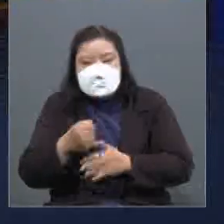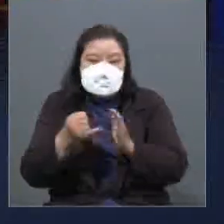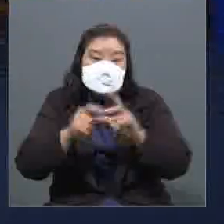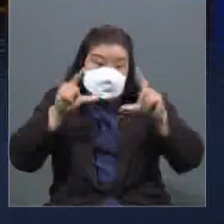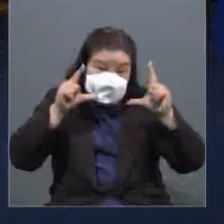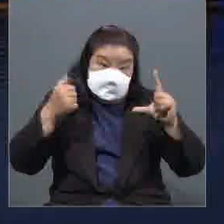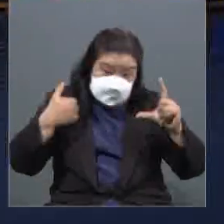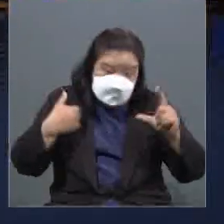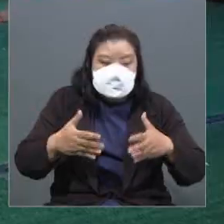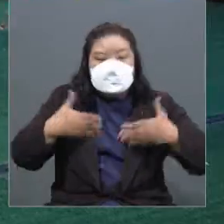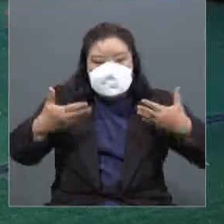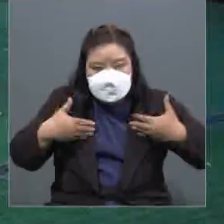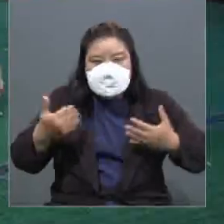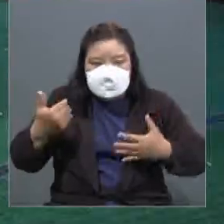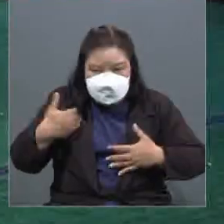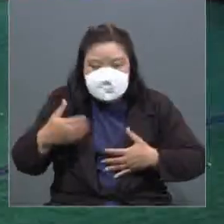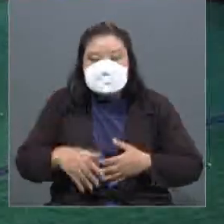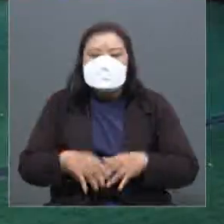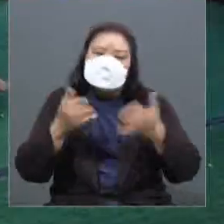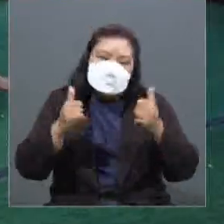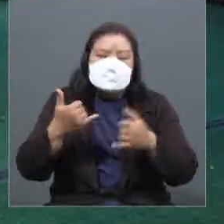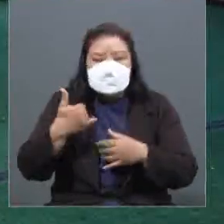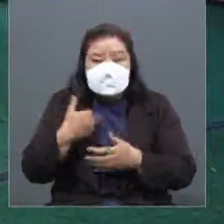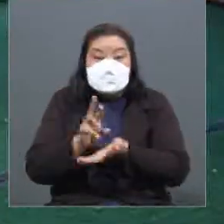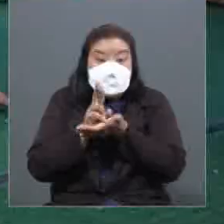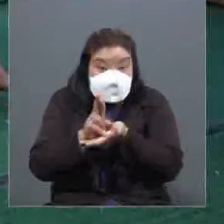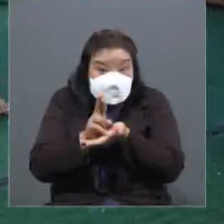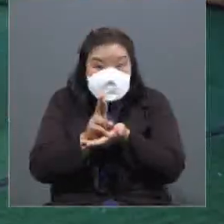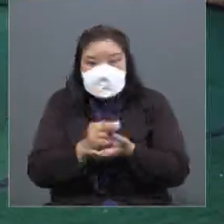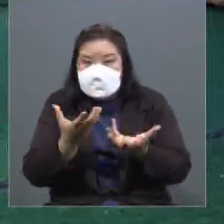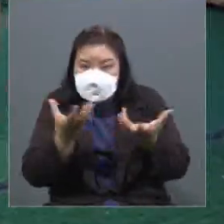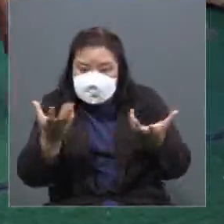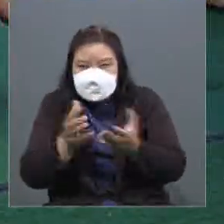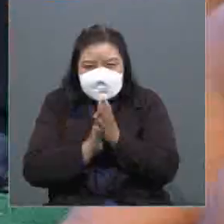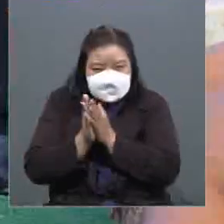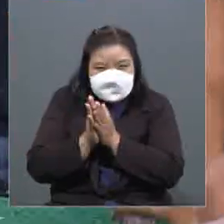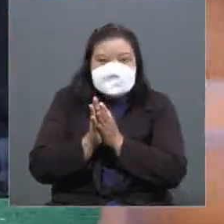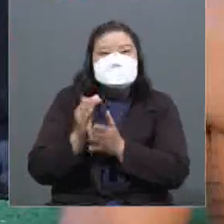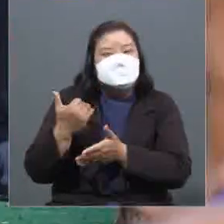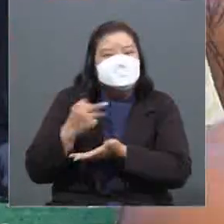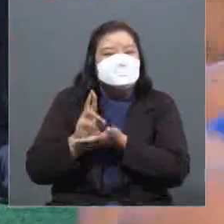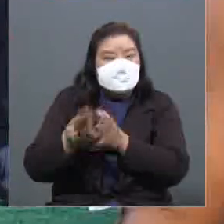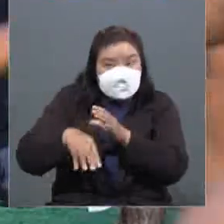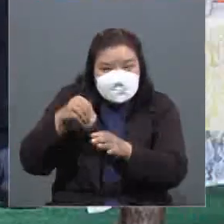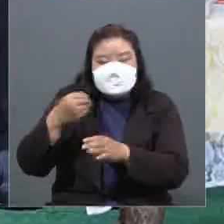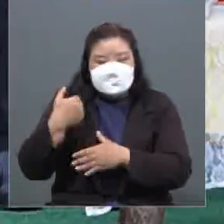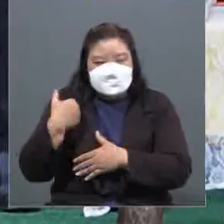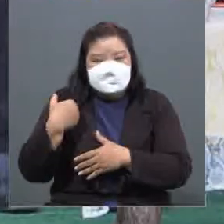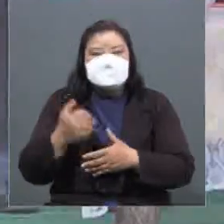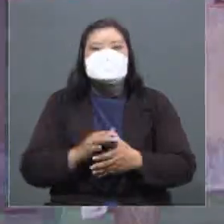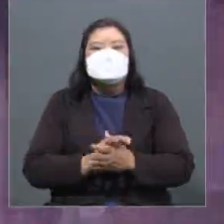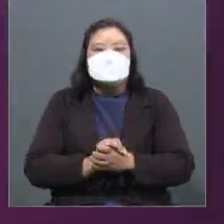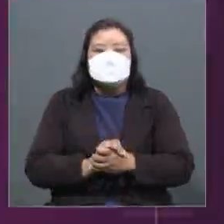ามกิจกรรมเรือไฟให้โชคชิงรางวัลจากสินค้าโอท็อปสินค้าท้องถิ่นสุดพรีเมียมจำนวนมาก